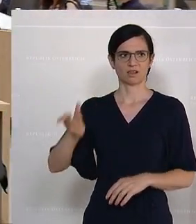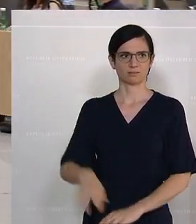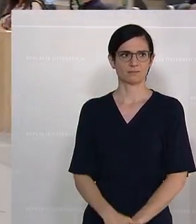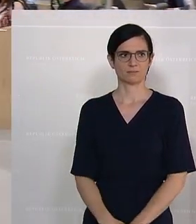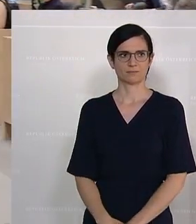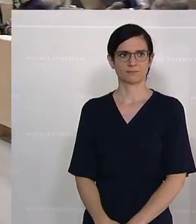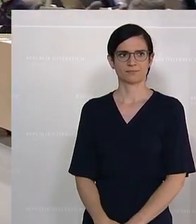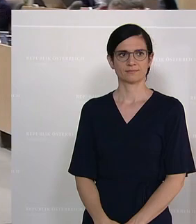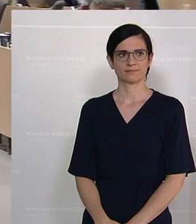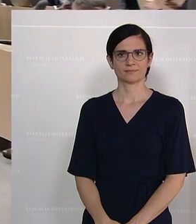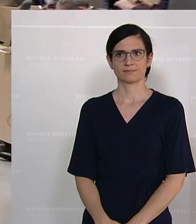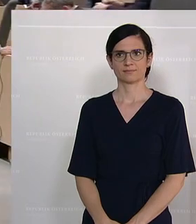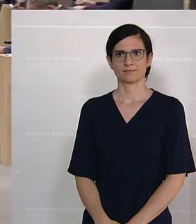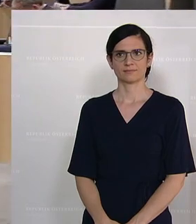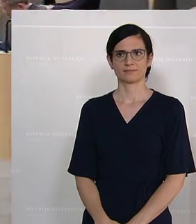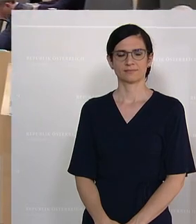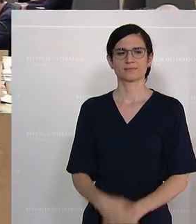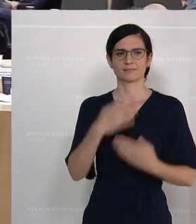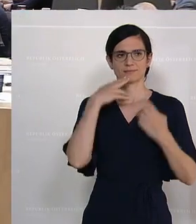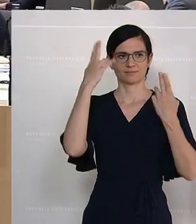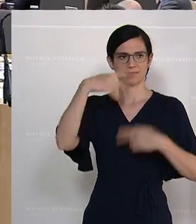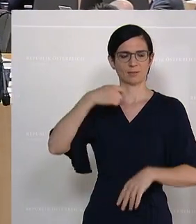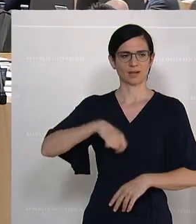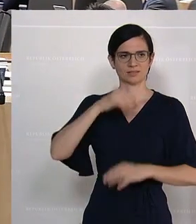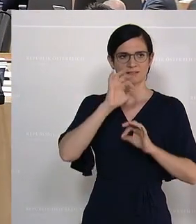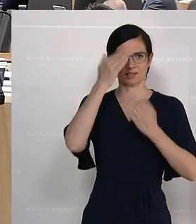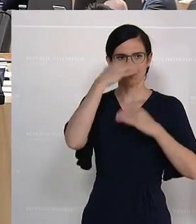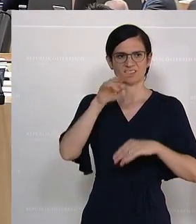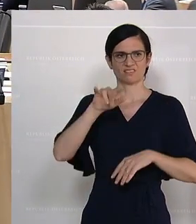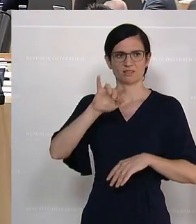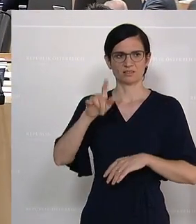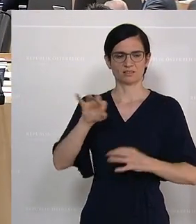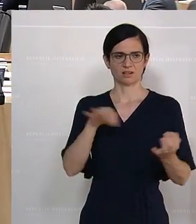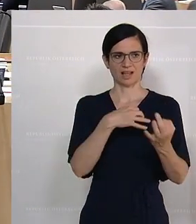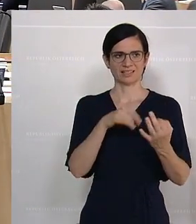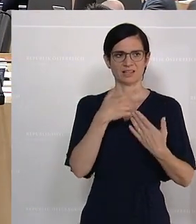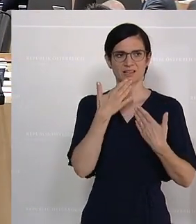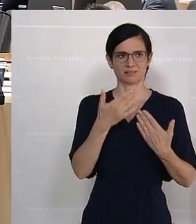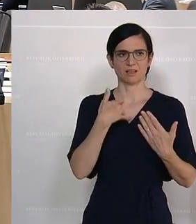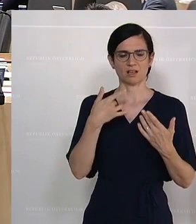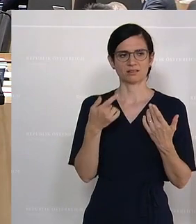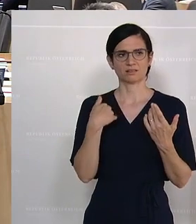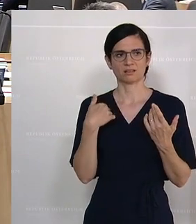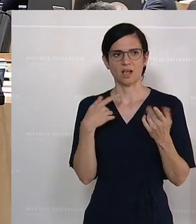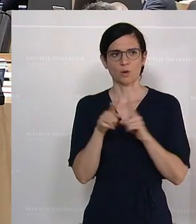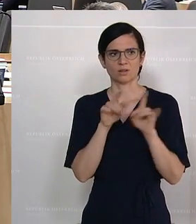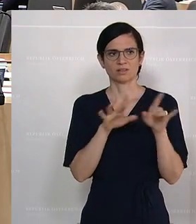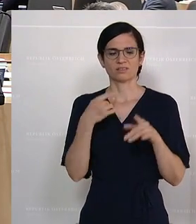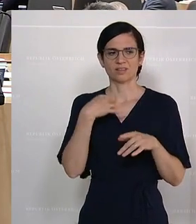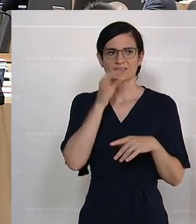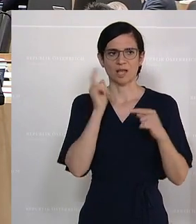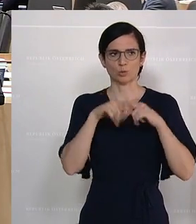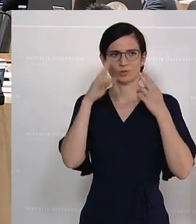energiekonzerne man dem beispiel vorarlberg gewinne im land vorarlberg wurden vom landesenergieversorger abgeschöpft